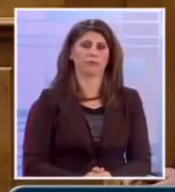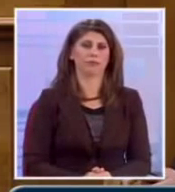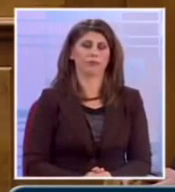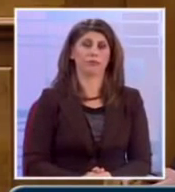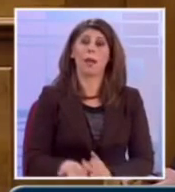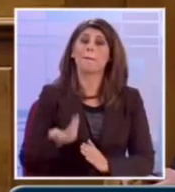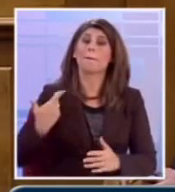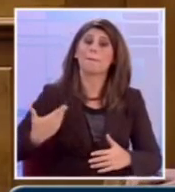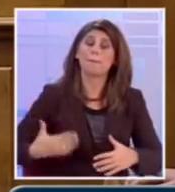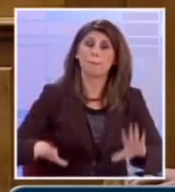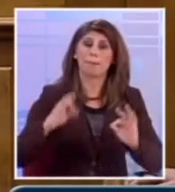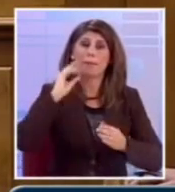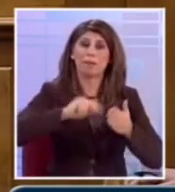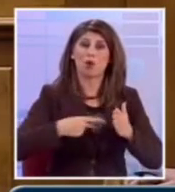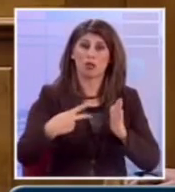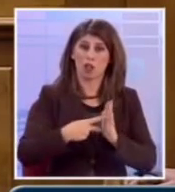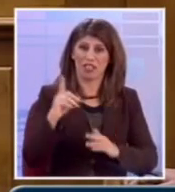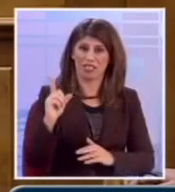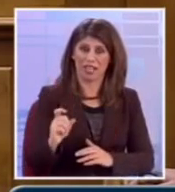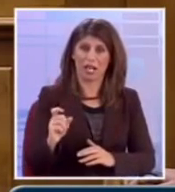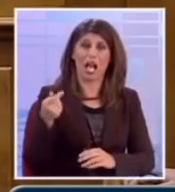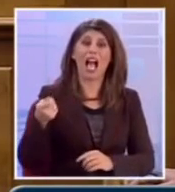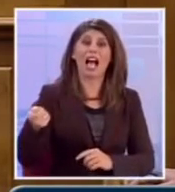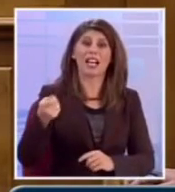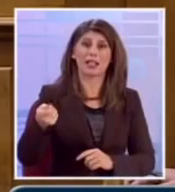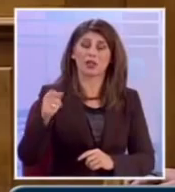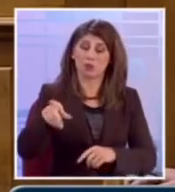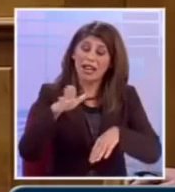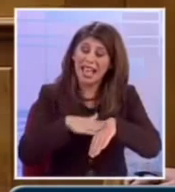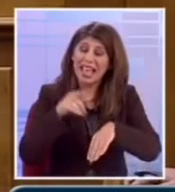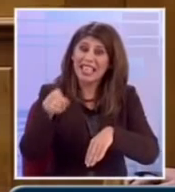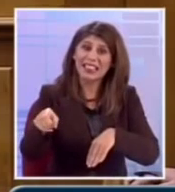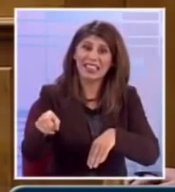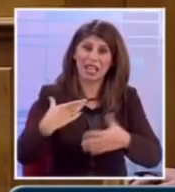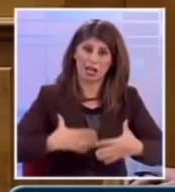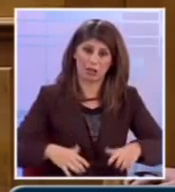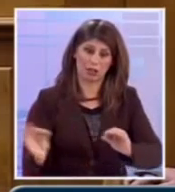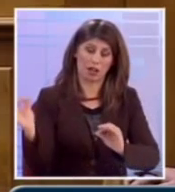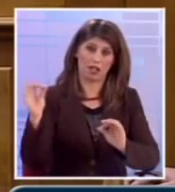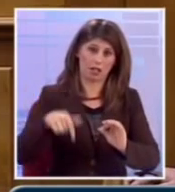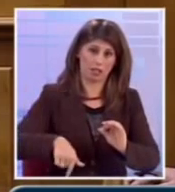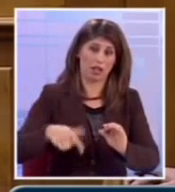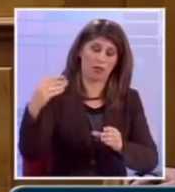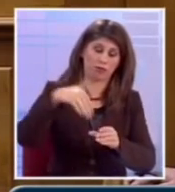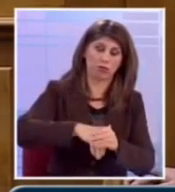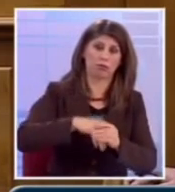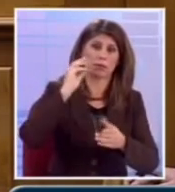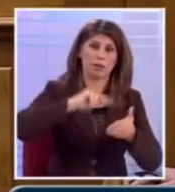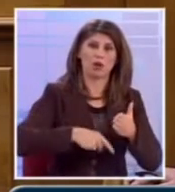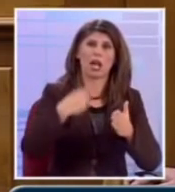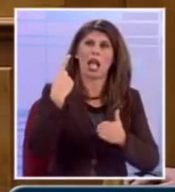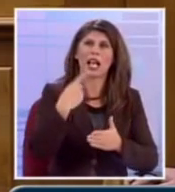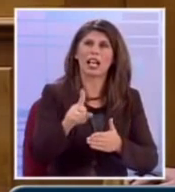Πριν μπούμε στα μνημόνια το 2010 το χρέος μας που ήταν η αιτία για να μπούμε στα μνημόνια ήταν στο